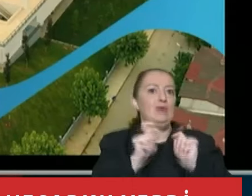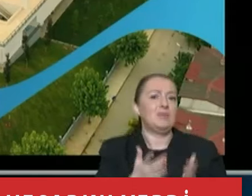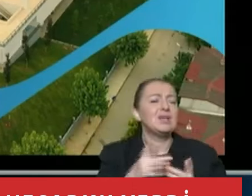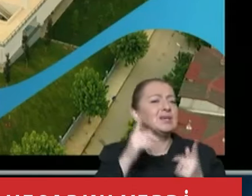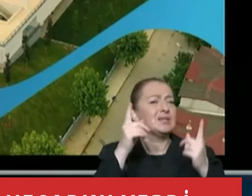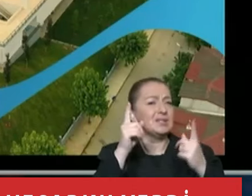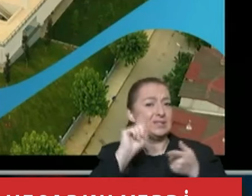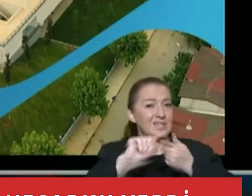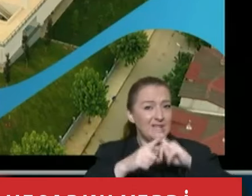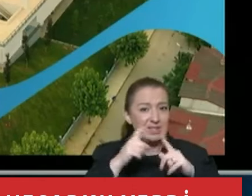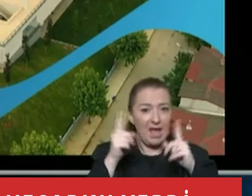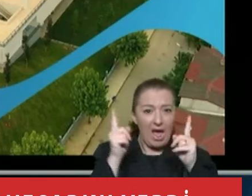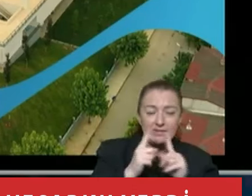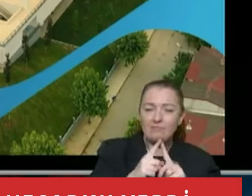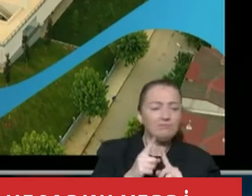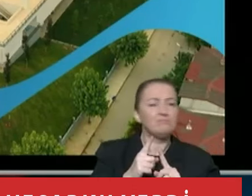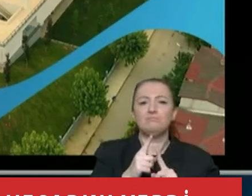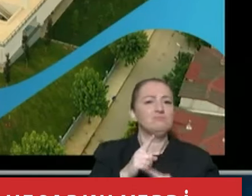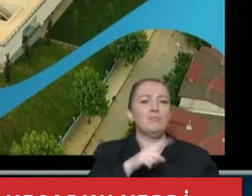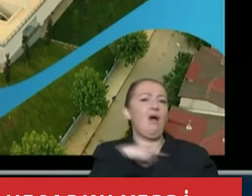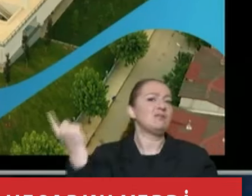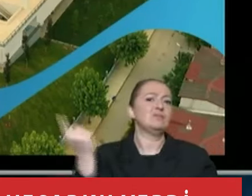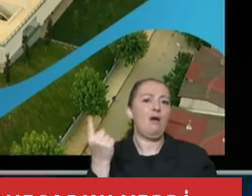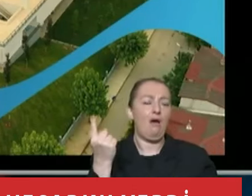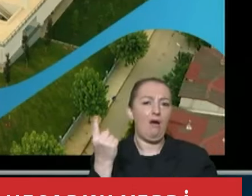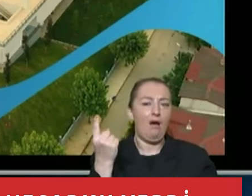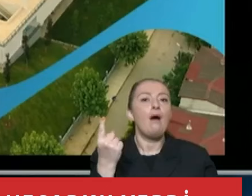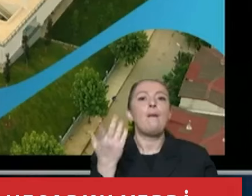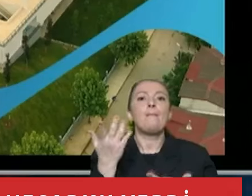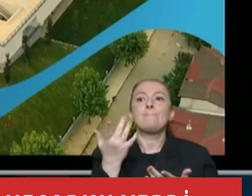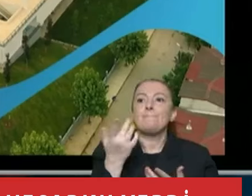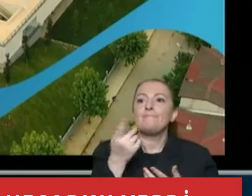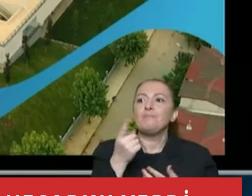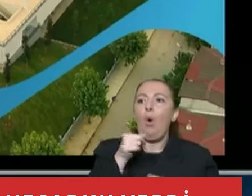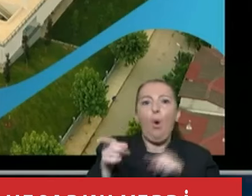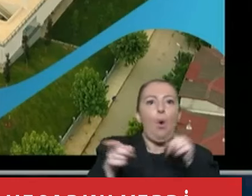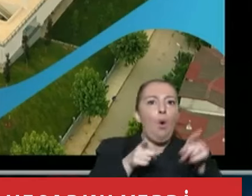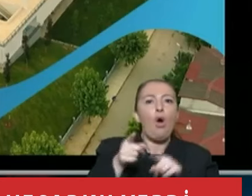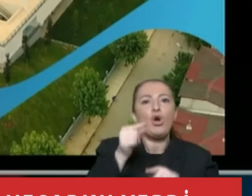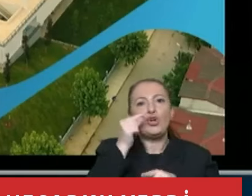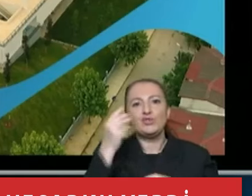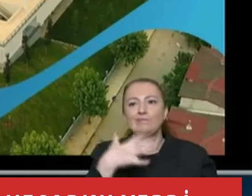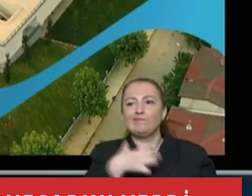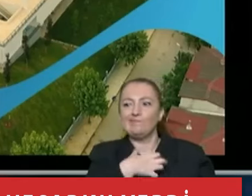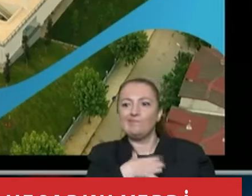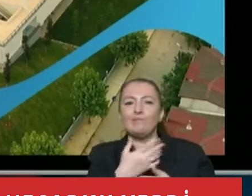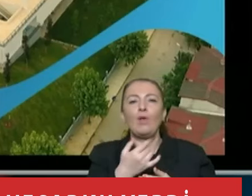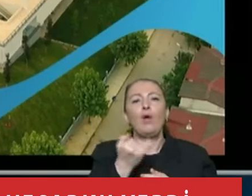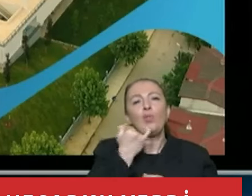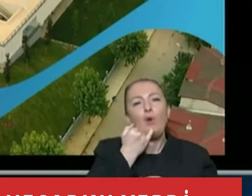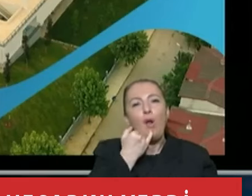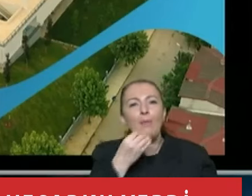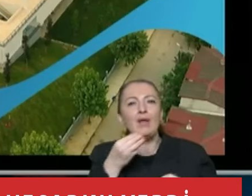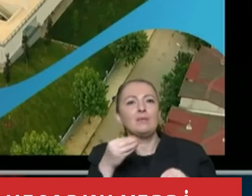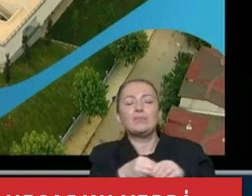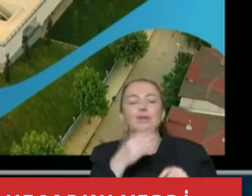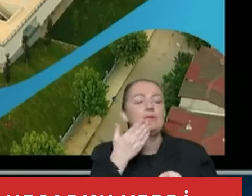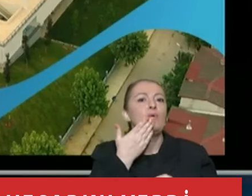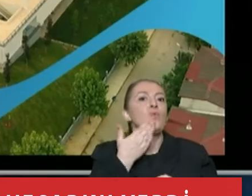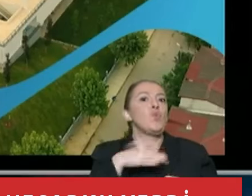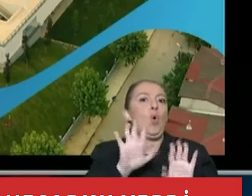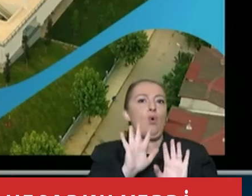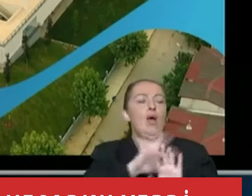hiçbir zaman davranmadı asla belirli kişileri ya da kayırmacılık la belli grupları